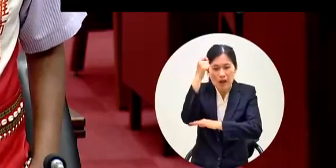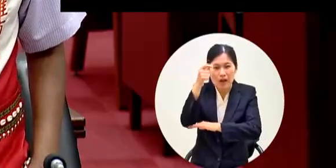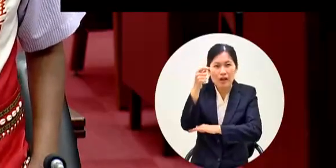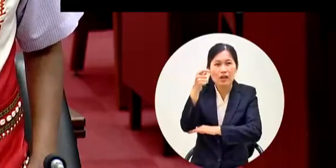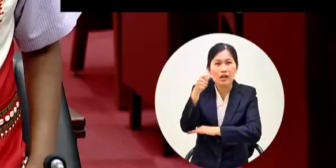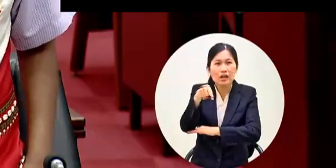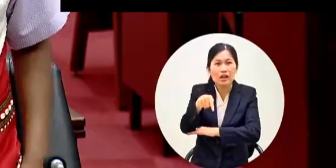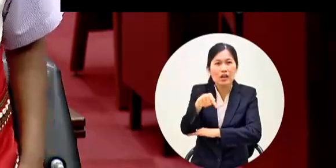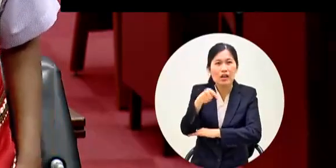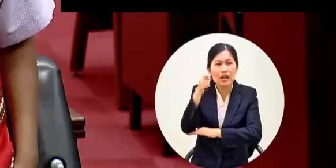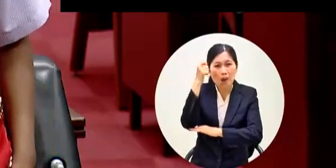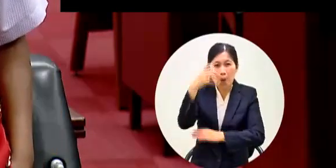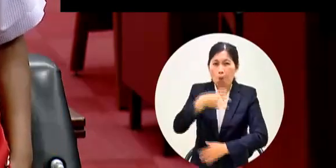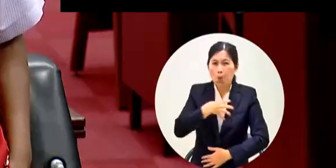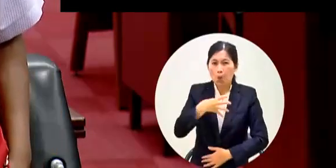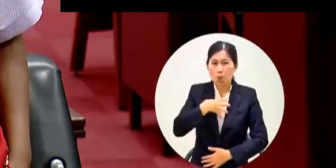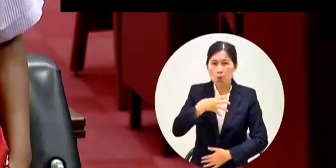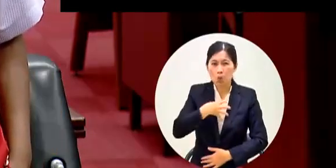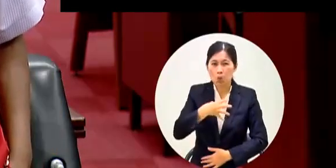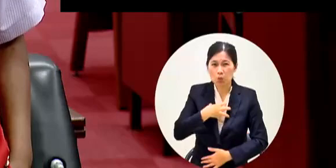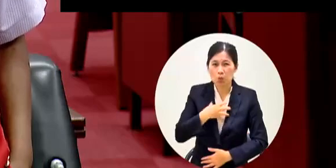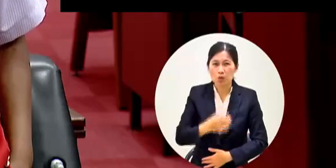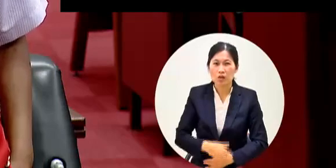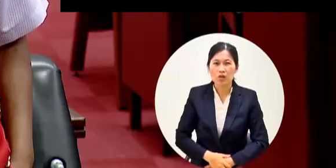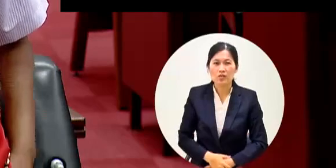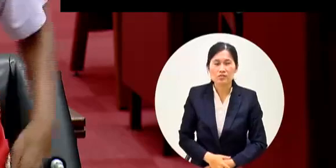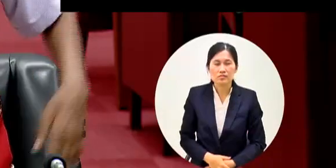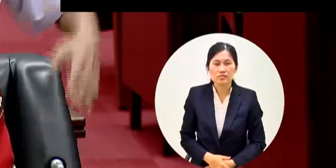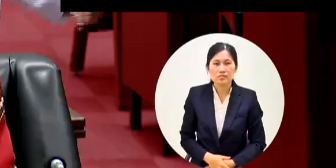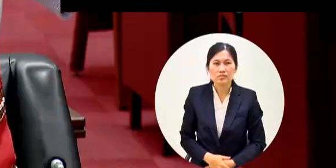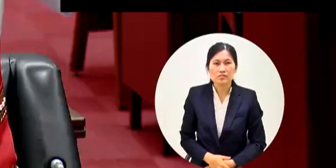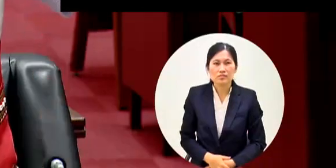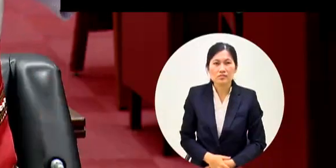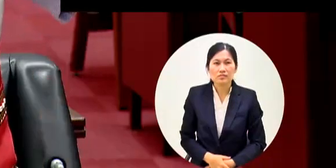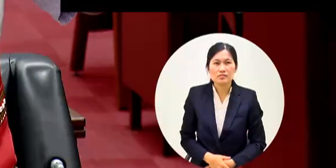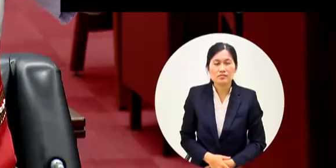物。假使说今天